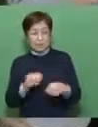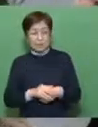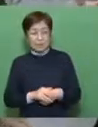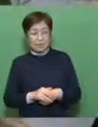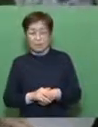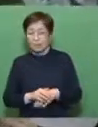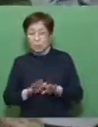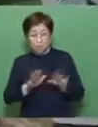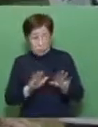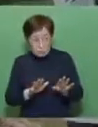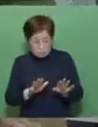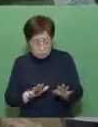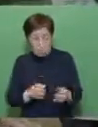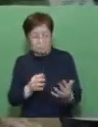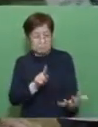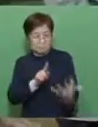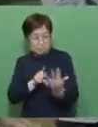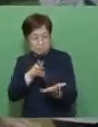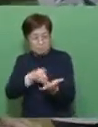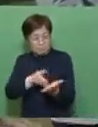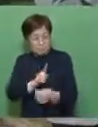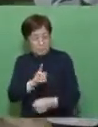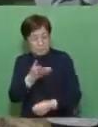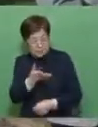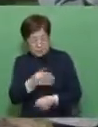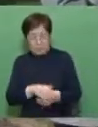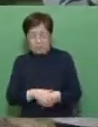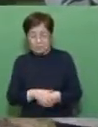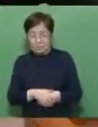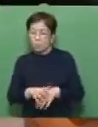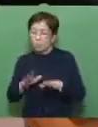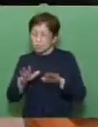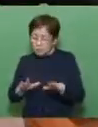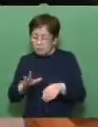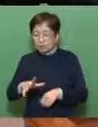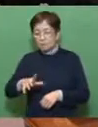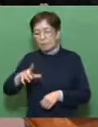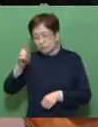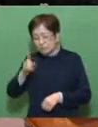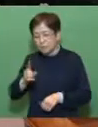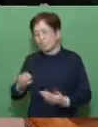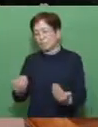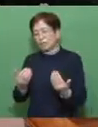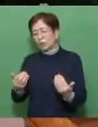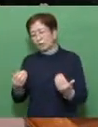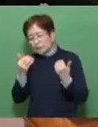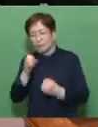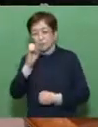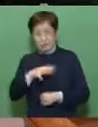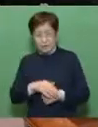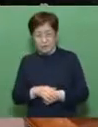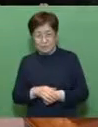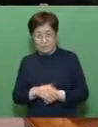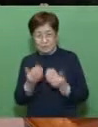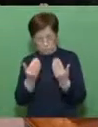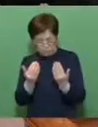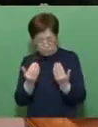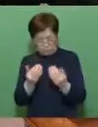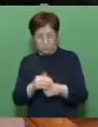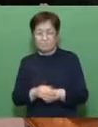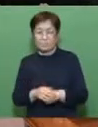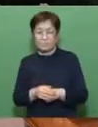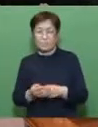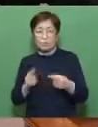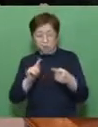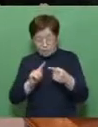ことをお話しされたんですか今年はねあのまずは勉強しろた勉強ね勉強しろそれ